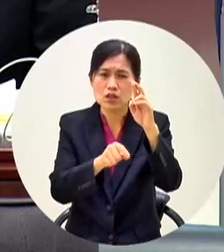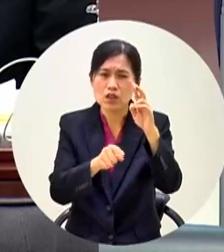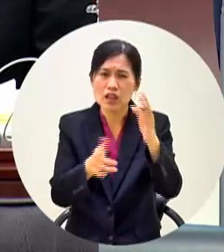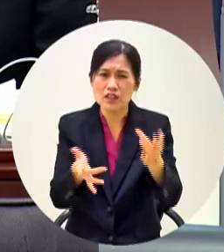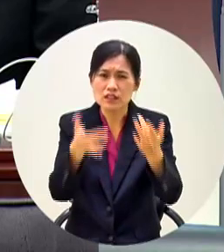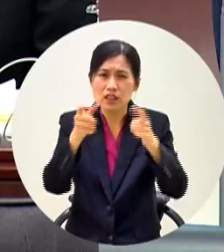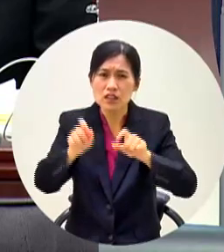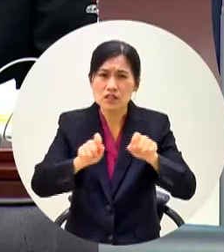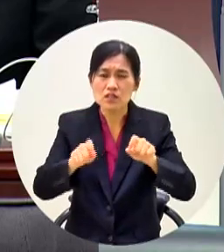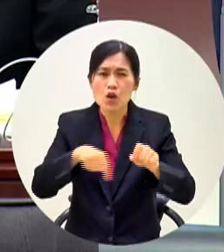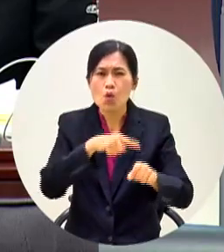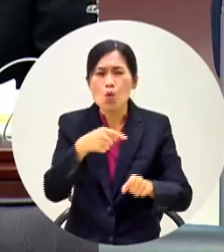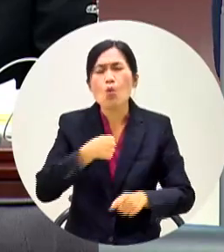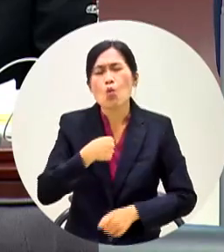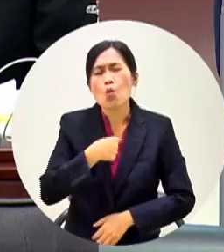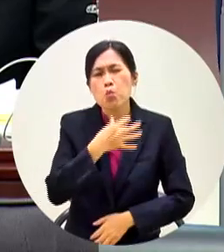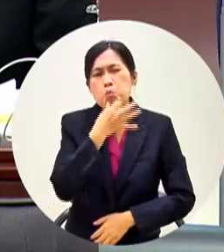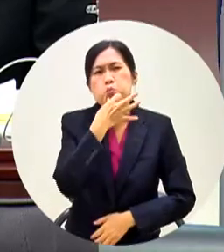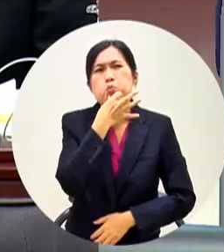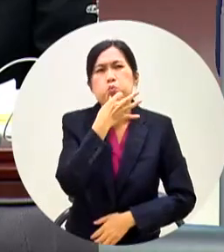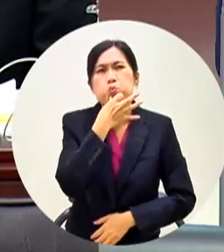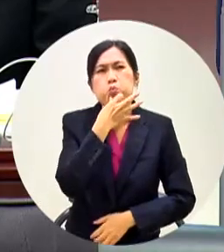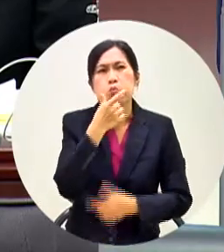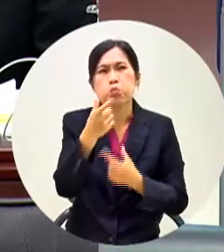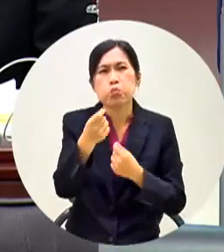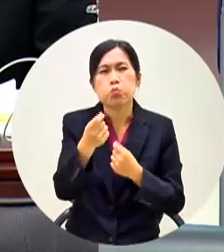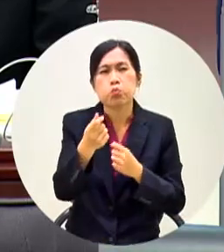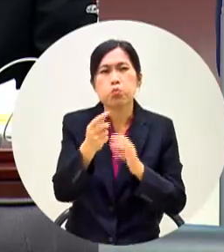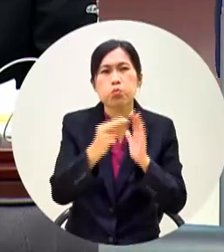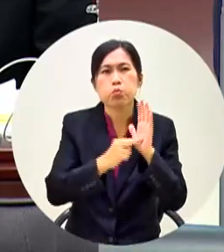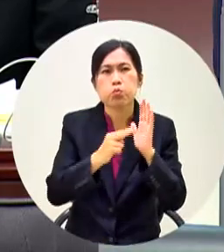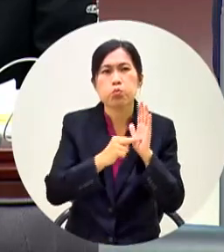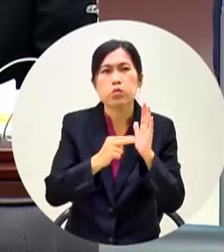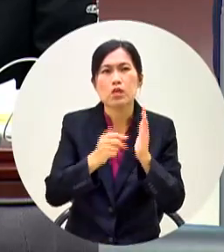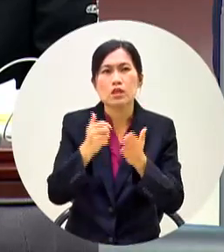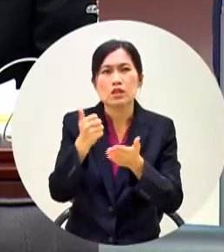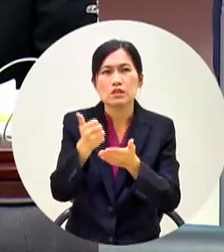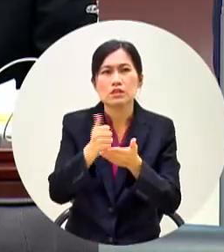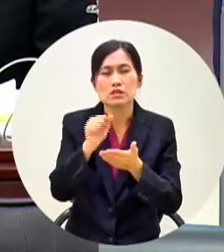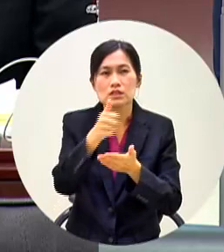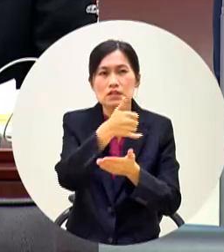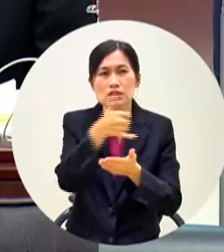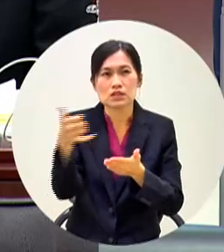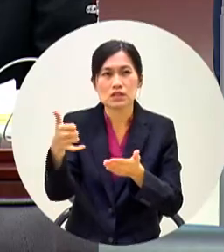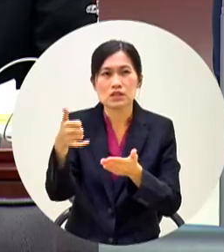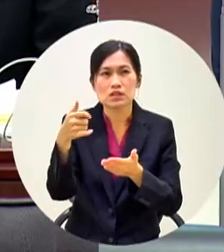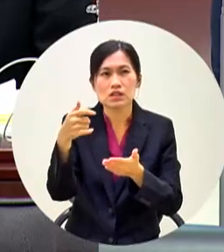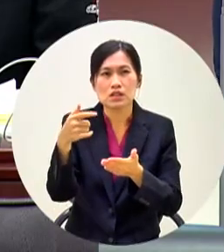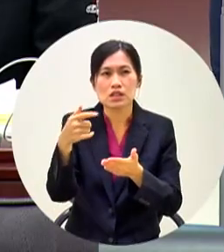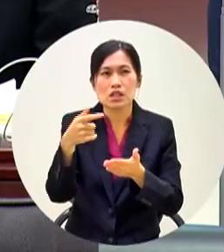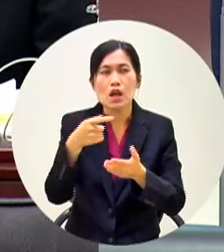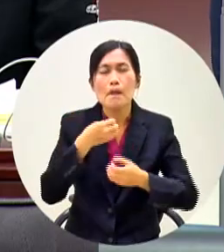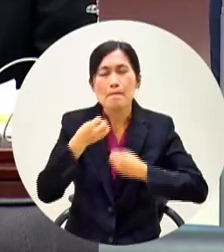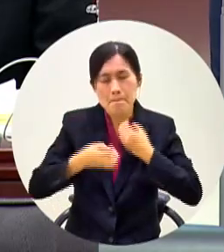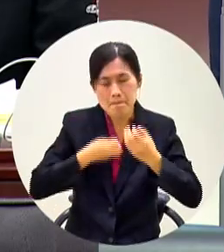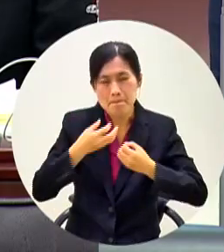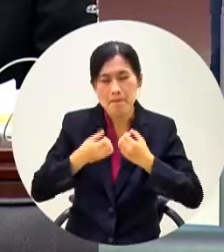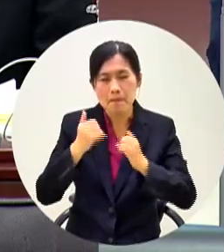真的也挺担心的啦。哦，大林埔的这个， 再请我们也请议员那、能够表达意见跟居